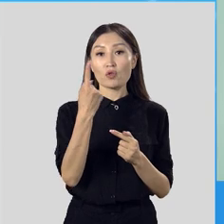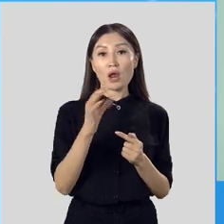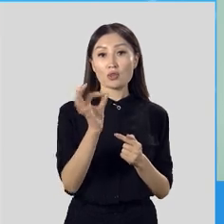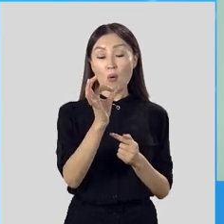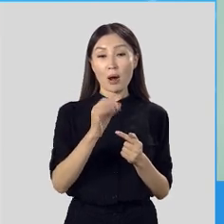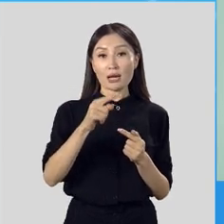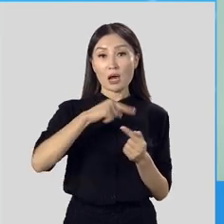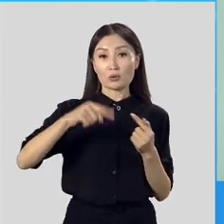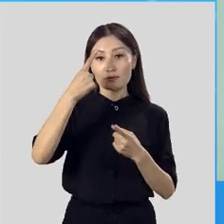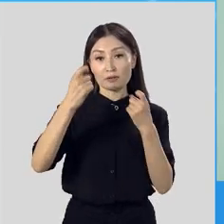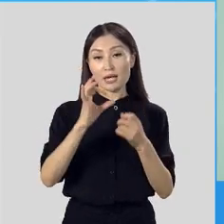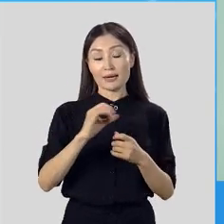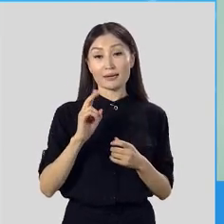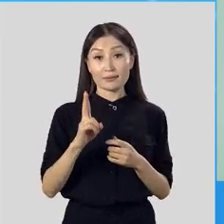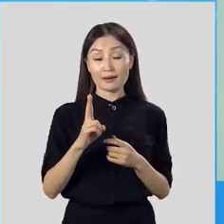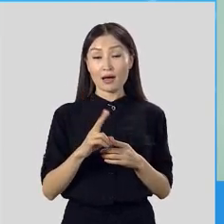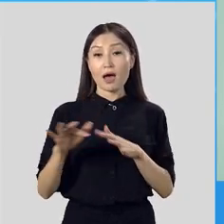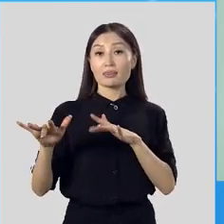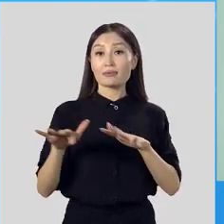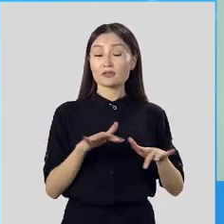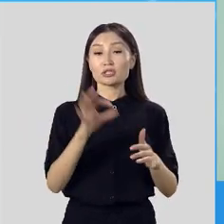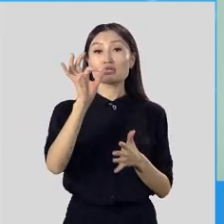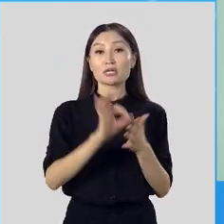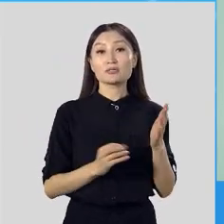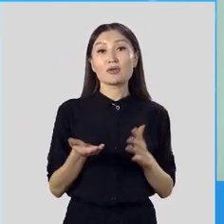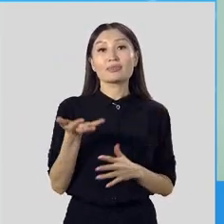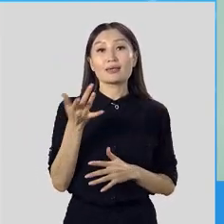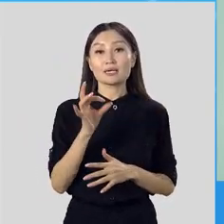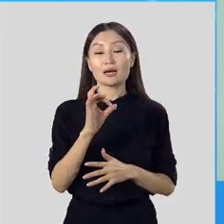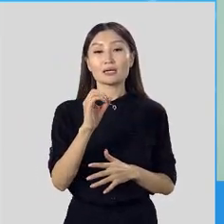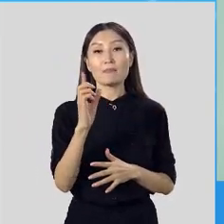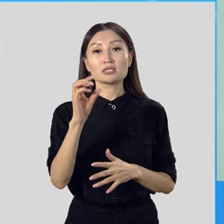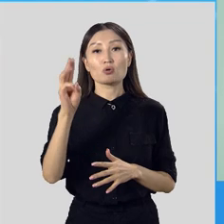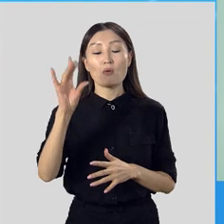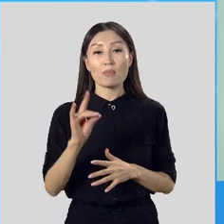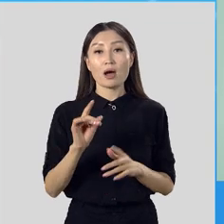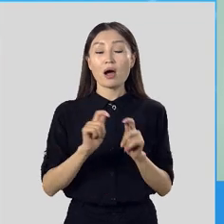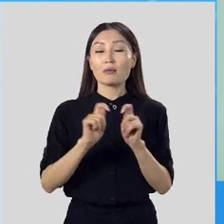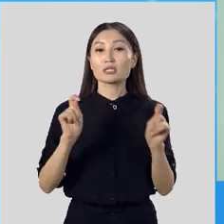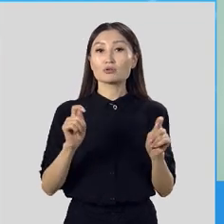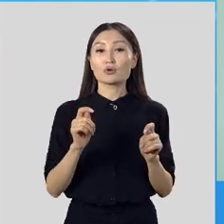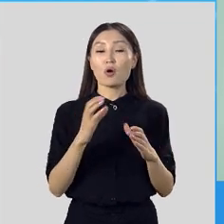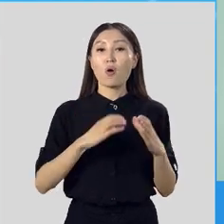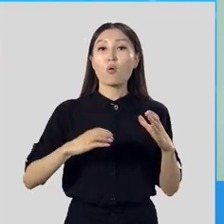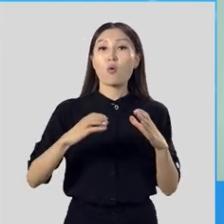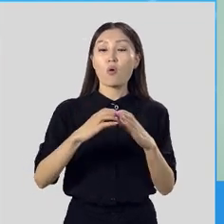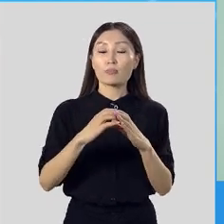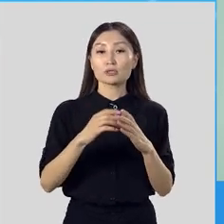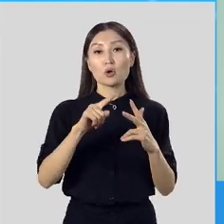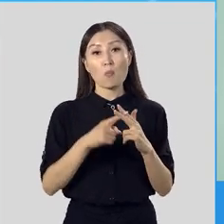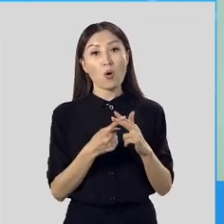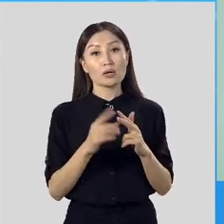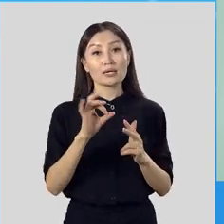Обычно вдоль одной молекулы информационной РНК движется сразу несколько рибосом, образуя